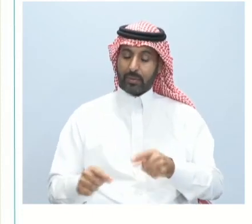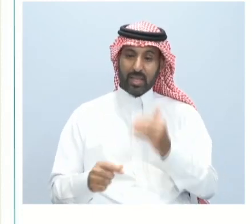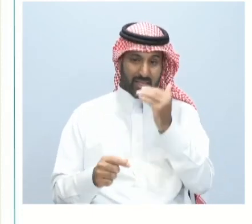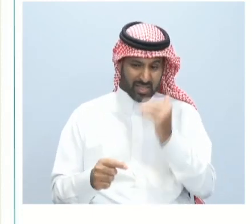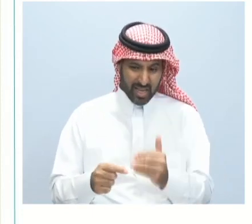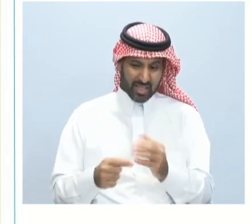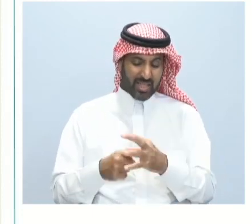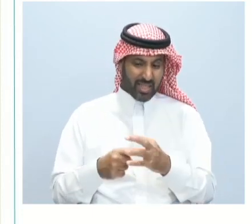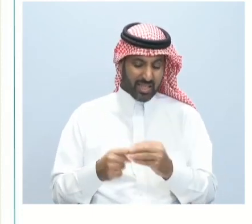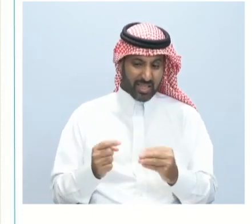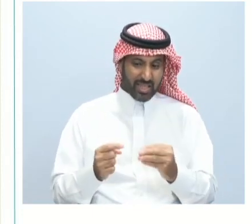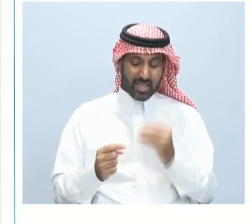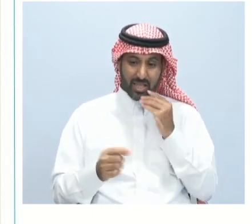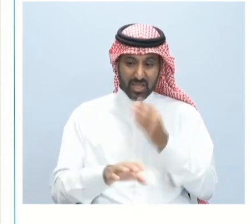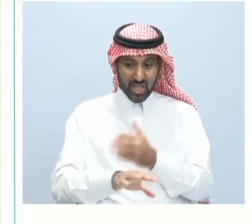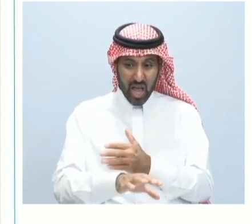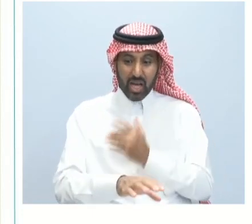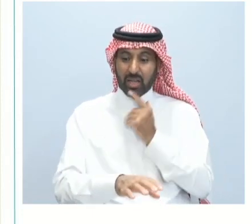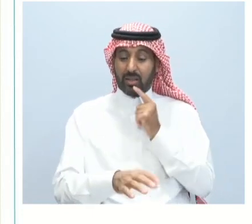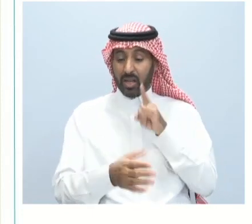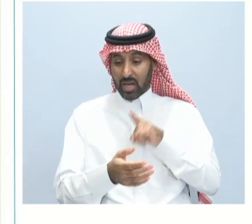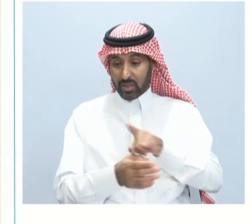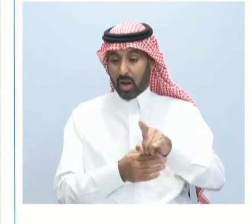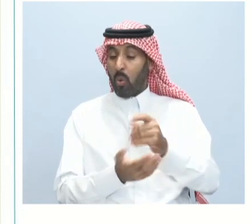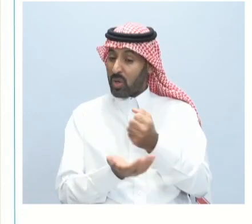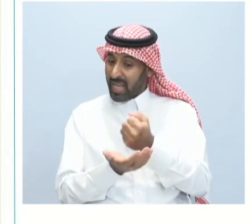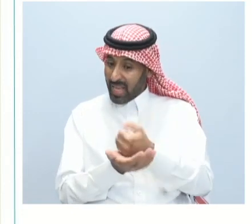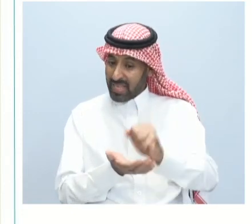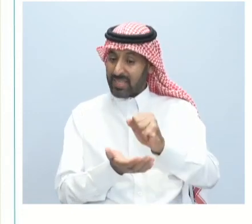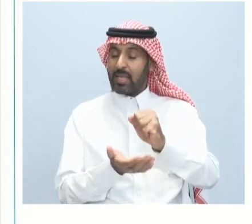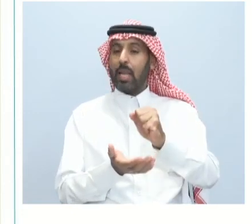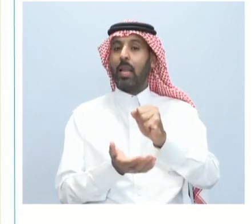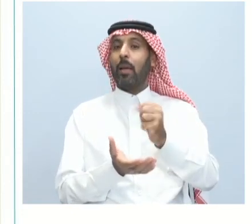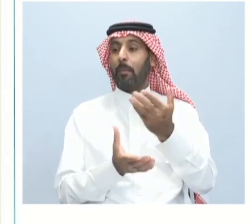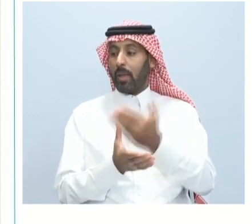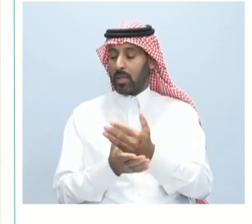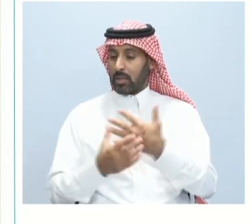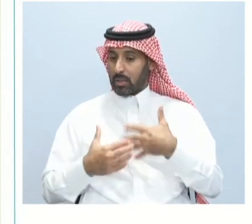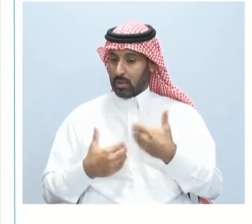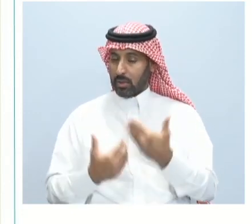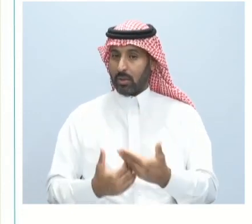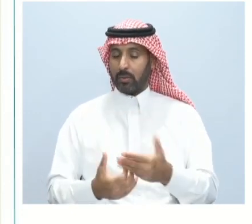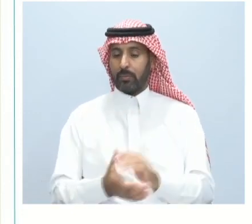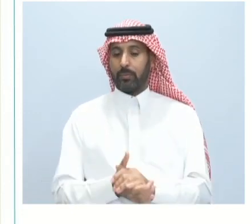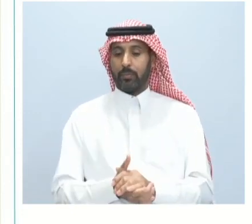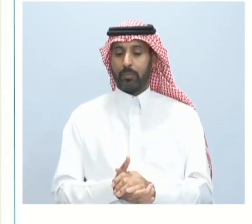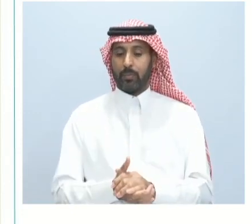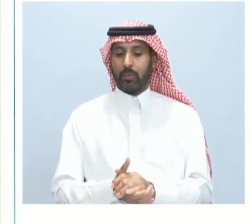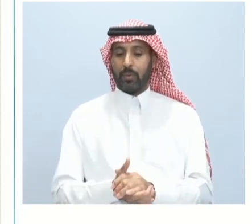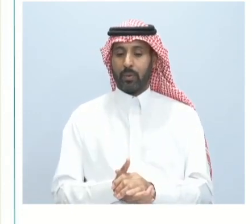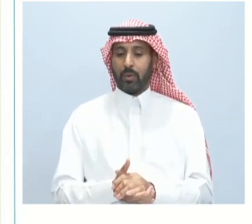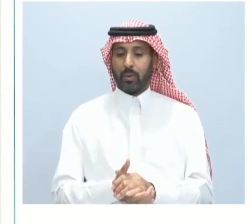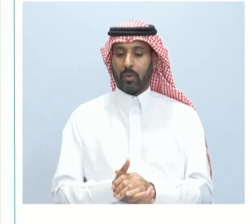تاخر رحلات الطيران او الغائها لزياده رضا العملاء نشاهد هنا القيد القيد